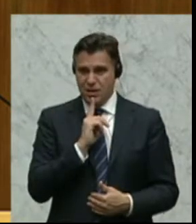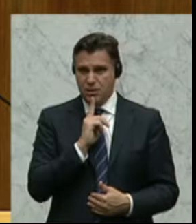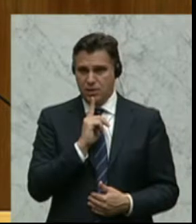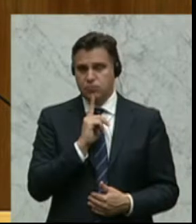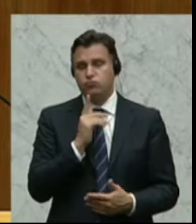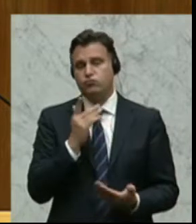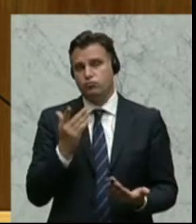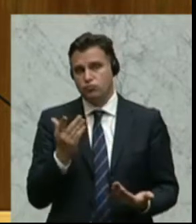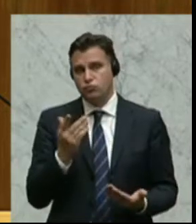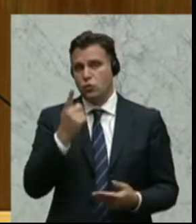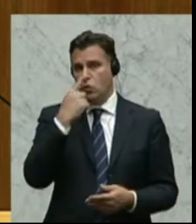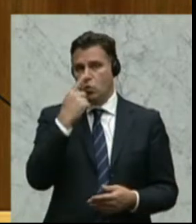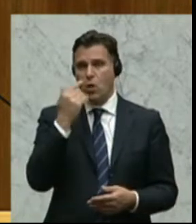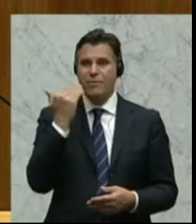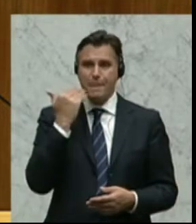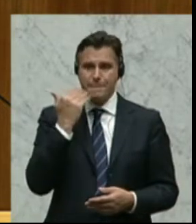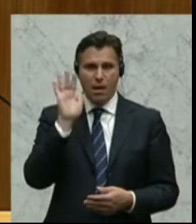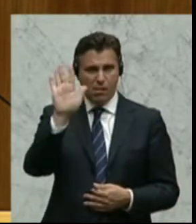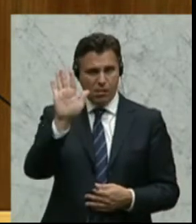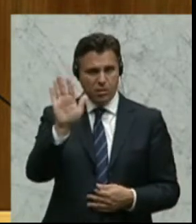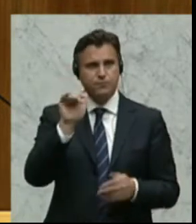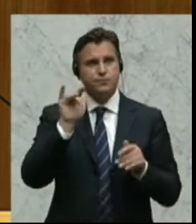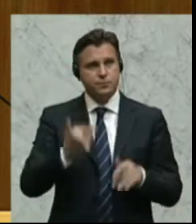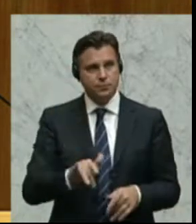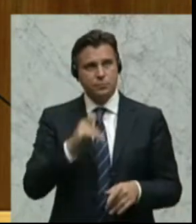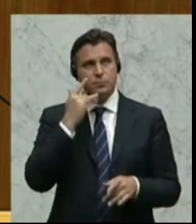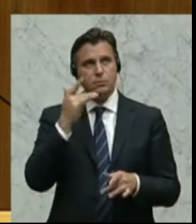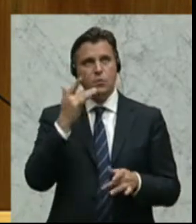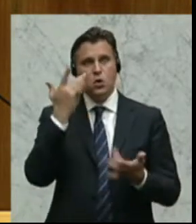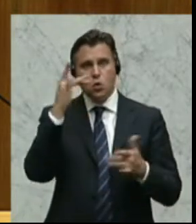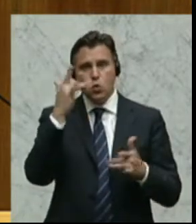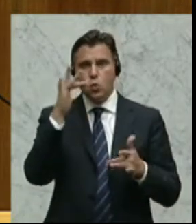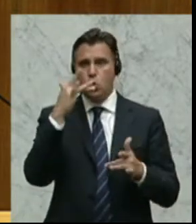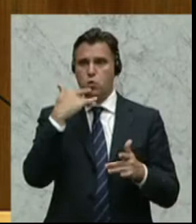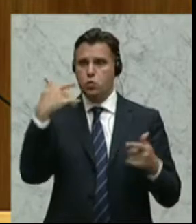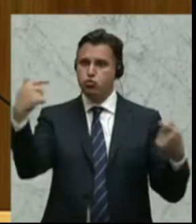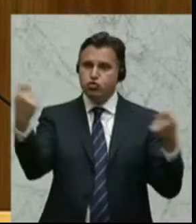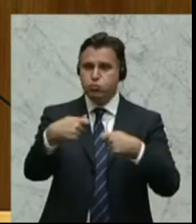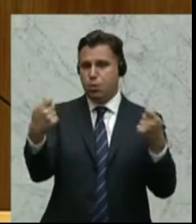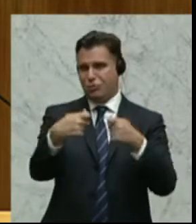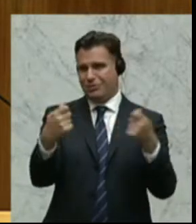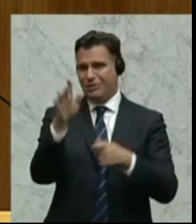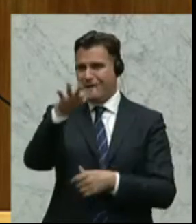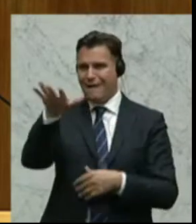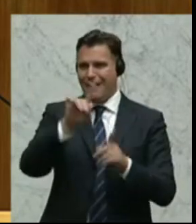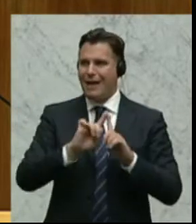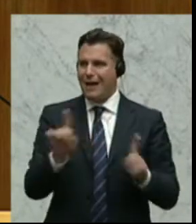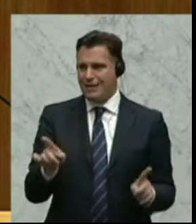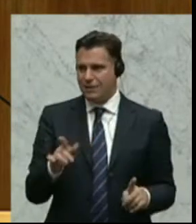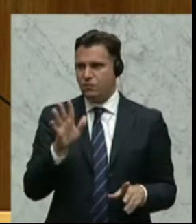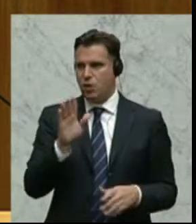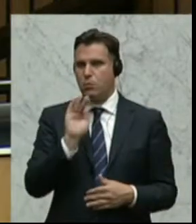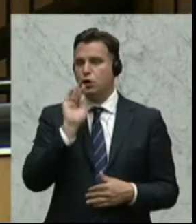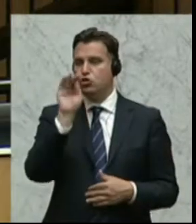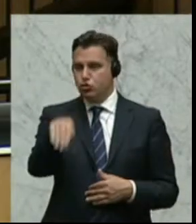dort eine viel schönere Kultur des Gebens und Sponsors, natürlich auch, weil Spenden zur Gänze steuerlich